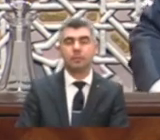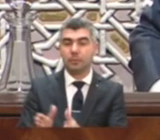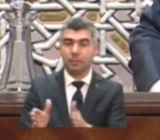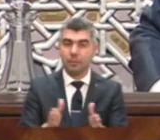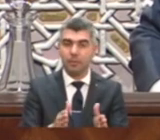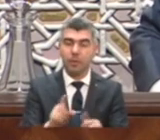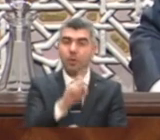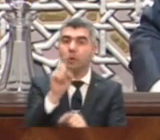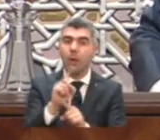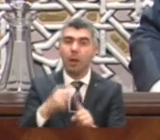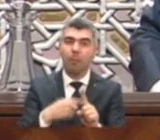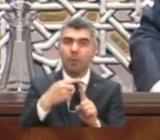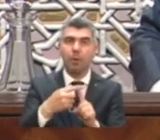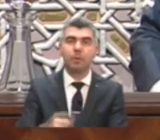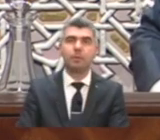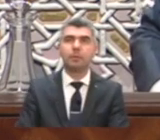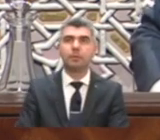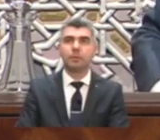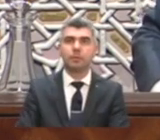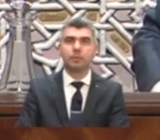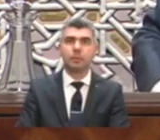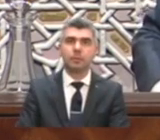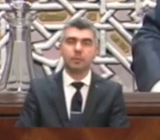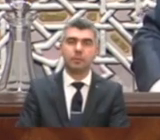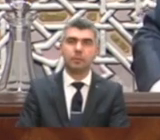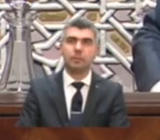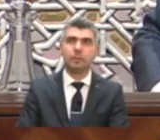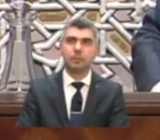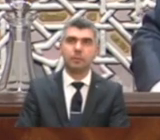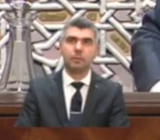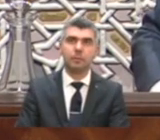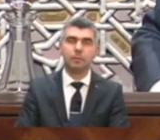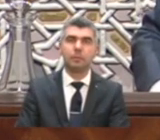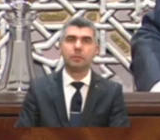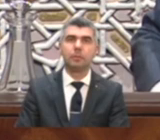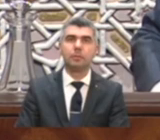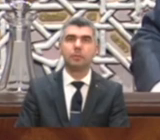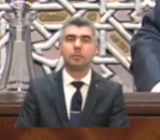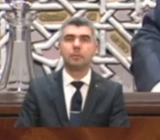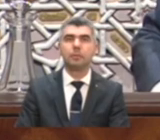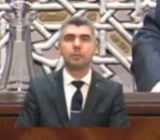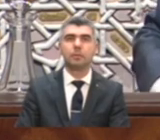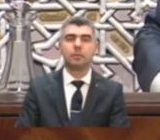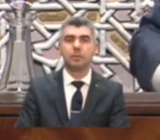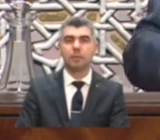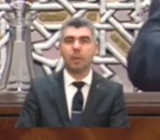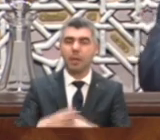هل من تعقيب إضافي؟ تفضلوا السيد نايب محترم فريق التجمع الوطني الأحرار.